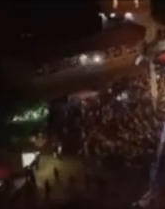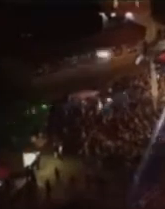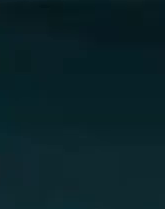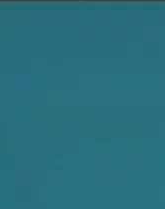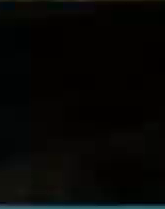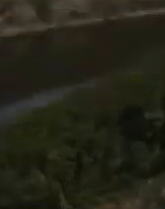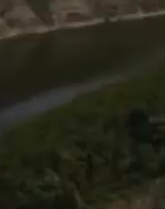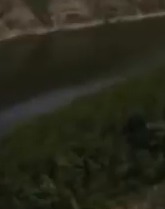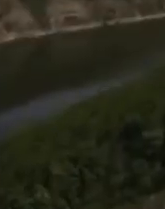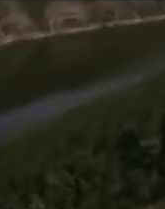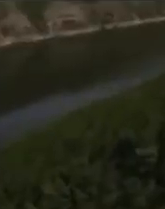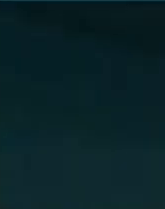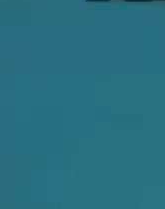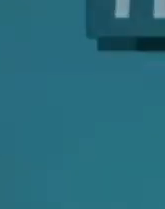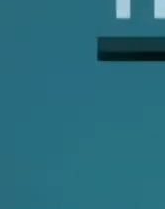Музика